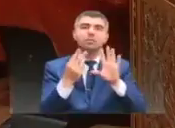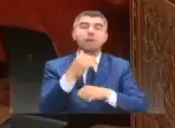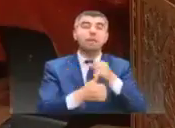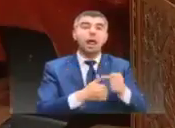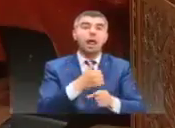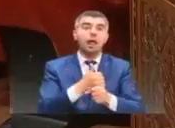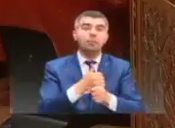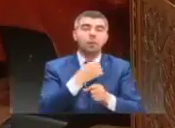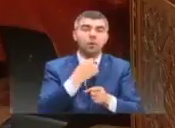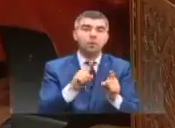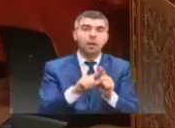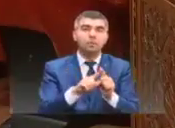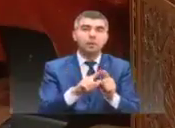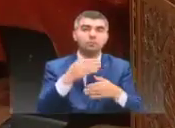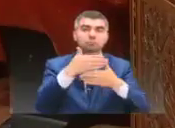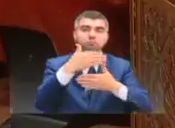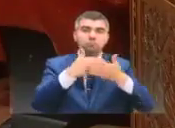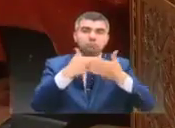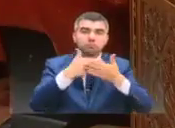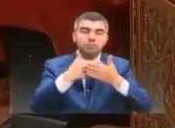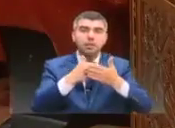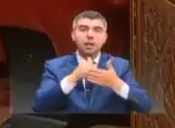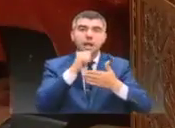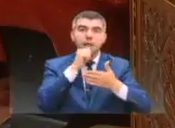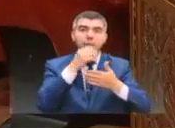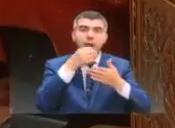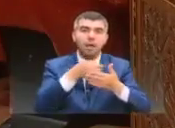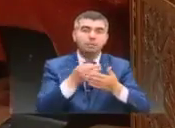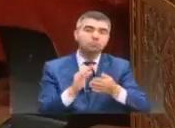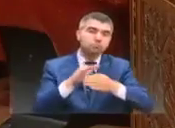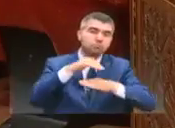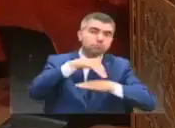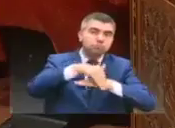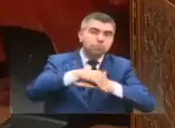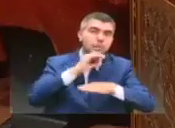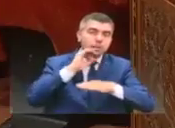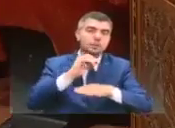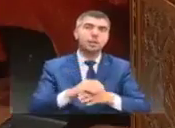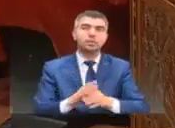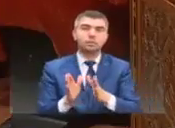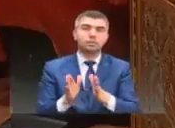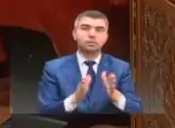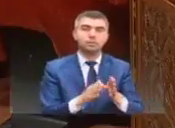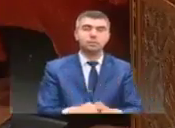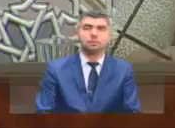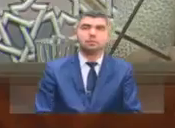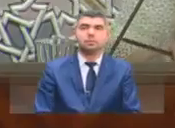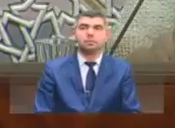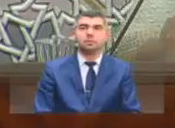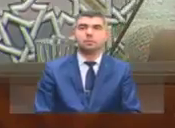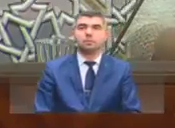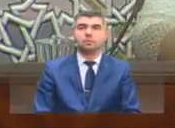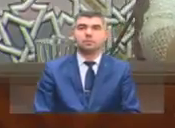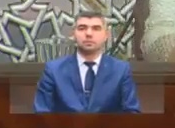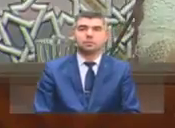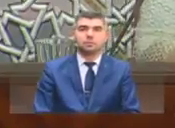لكتابة الدولة، تعطى فيها الأولوية للمنشآت اللي عندها دور في الحماية من الفيضانات. شكرا سيد. شكرا.